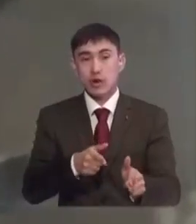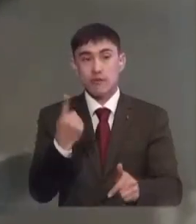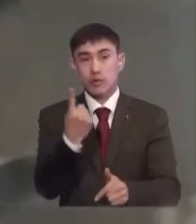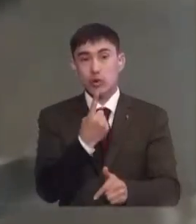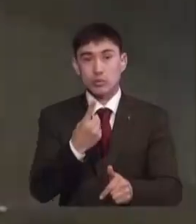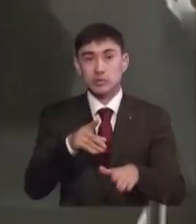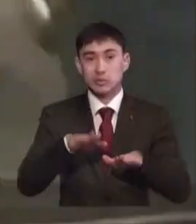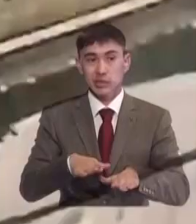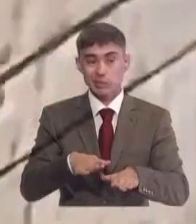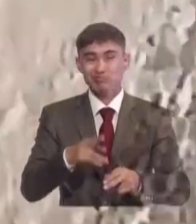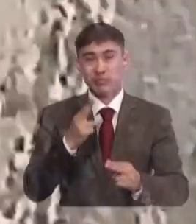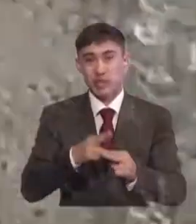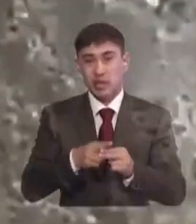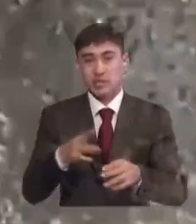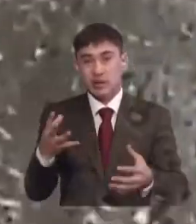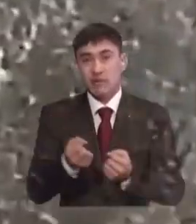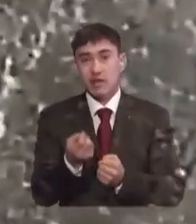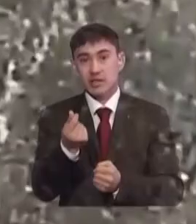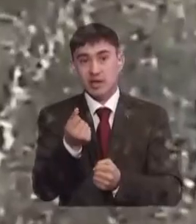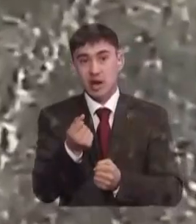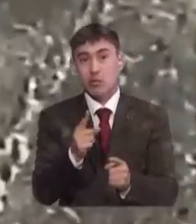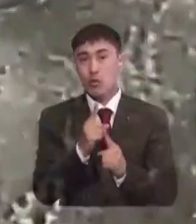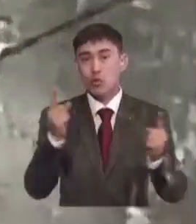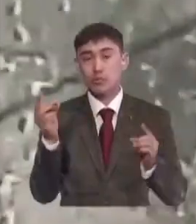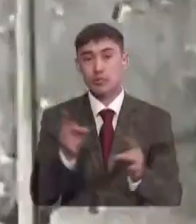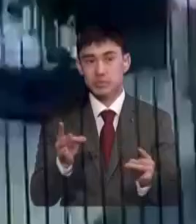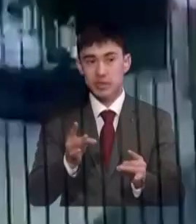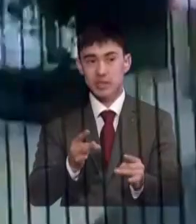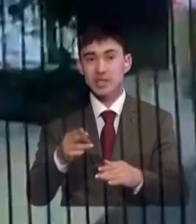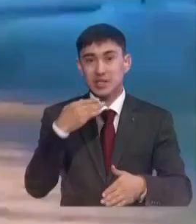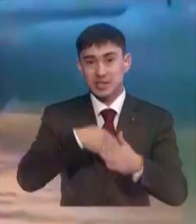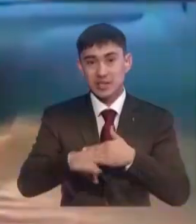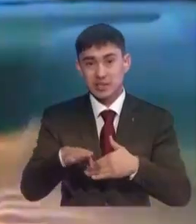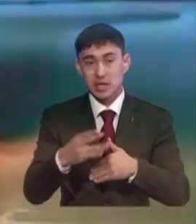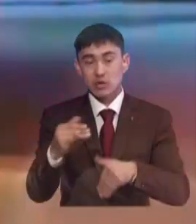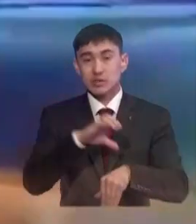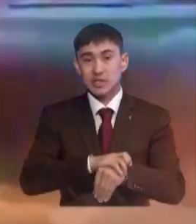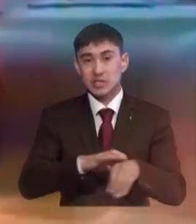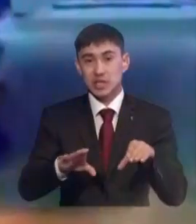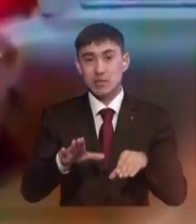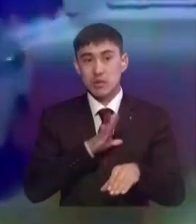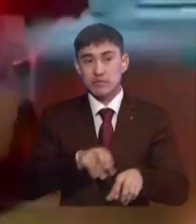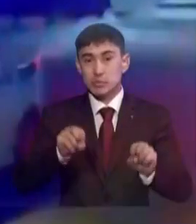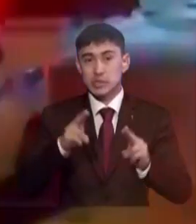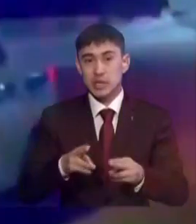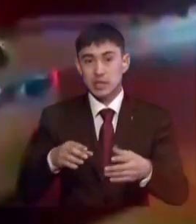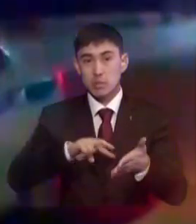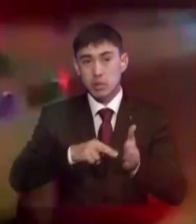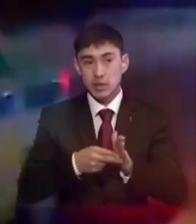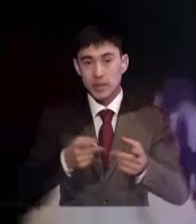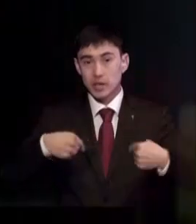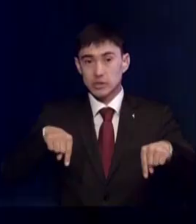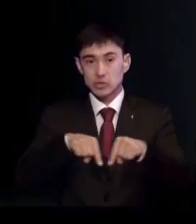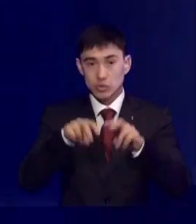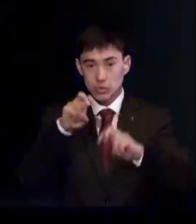из пунктов приема металла, завладел деньгами в особо крупном размере и скрылся. Для его задержания был введен специальный план,